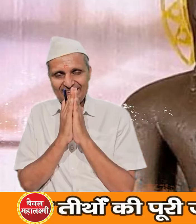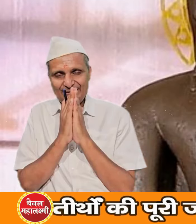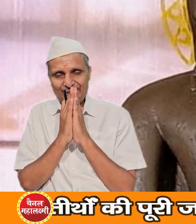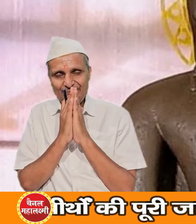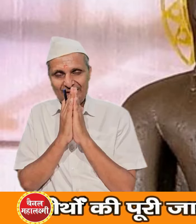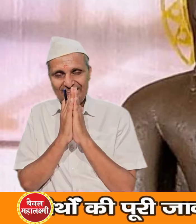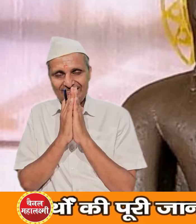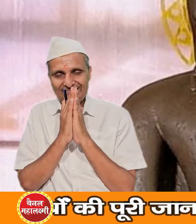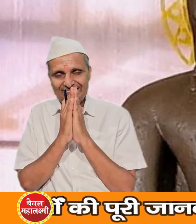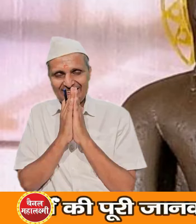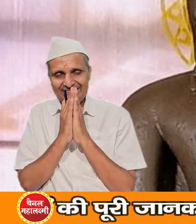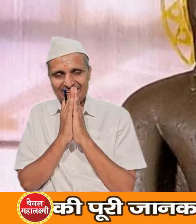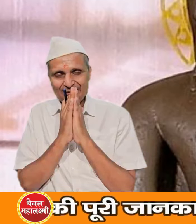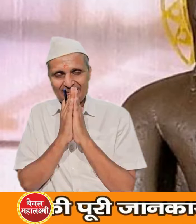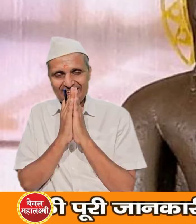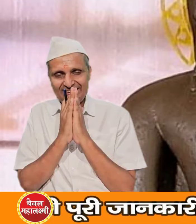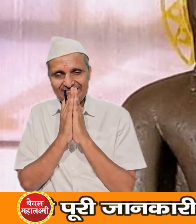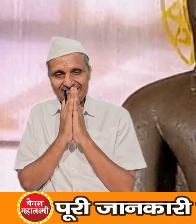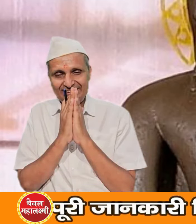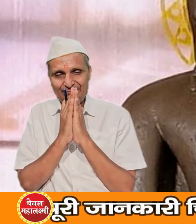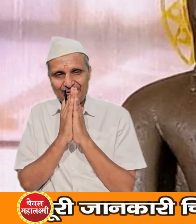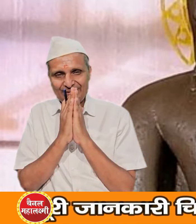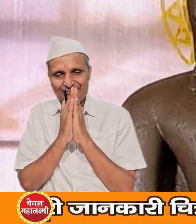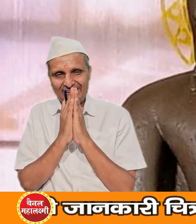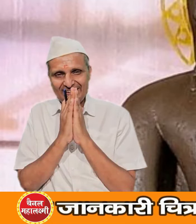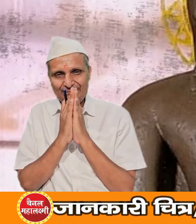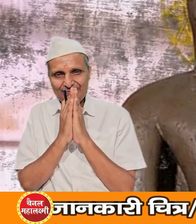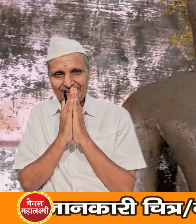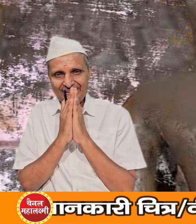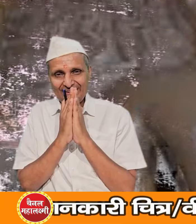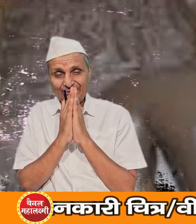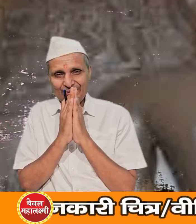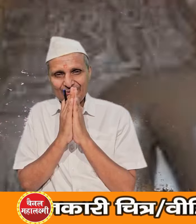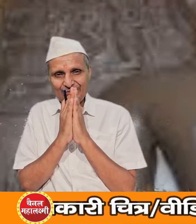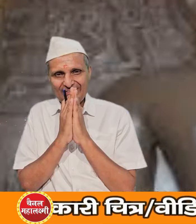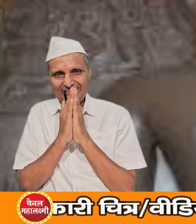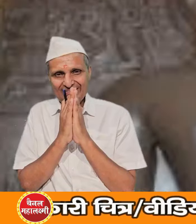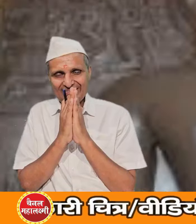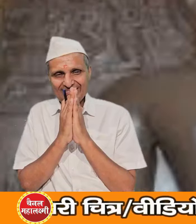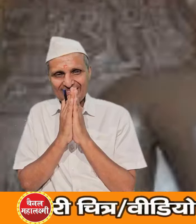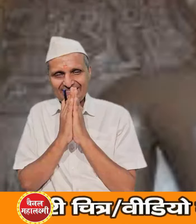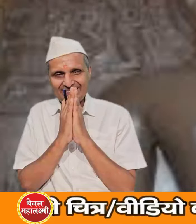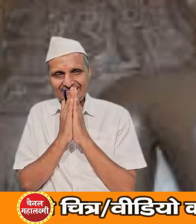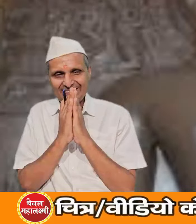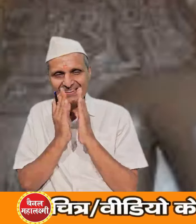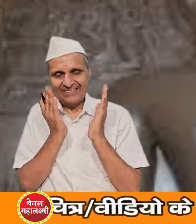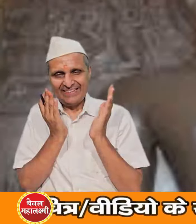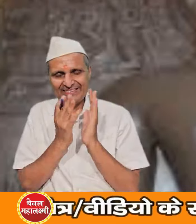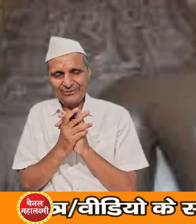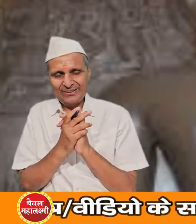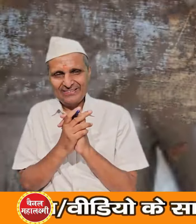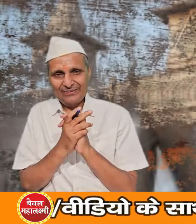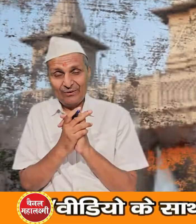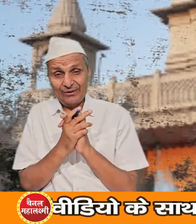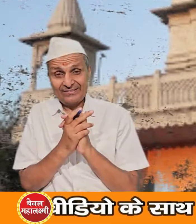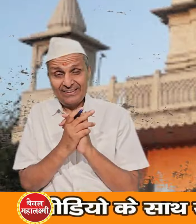हमारे पहले तीर्थंकर आदिनाथ भगवान जी का जन्म और तप कल्याणक उन दोनों के बीच सादर जनत करते हैं आज